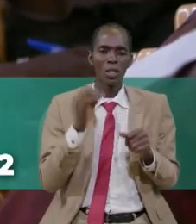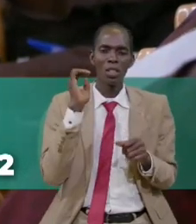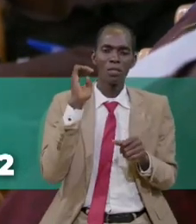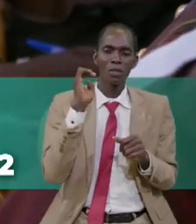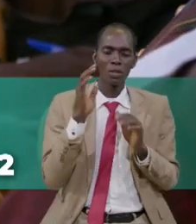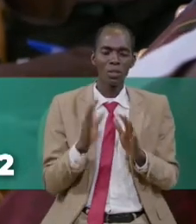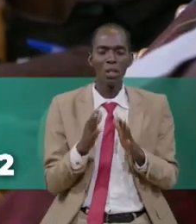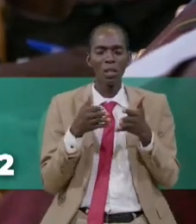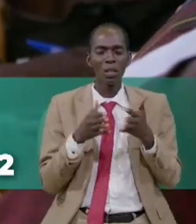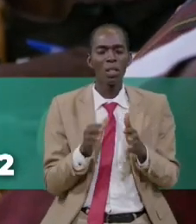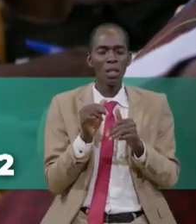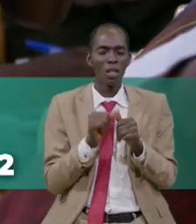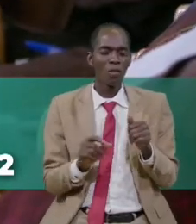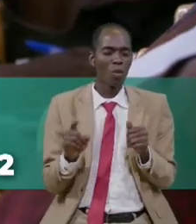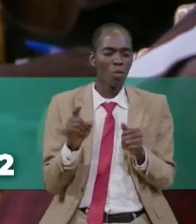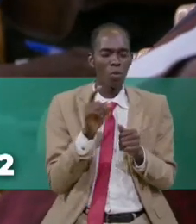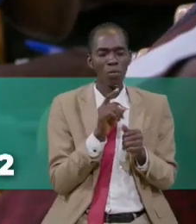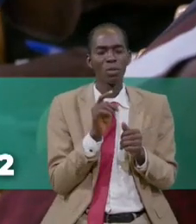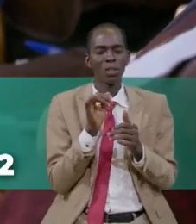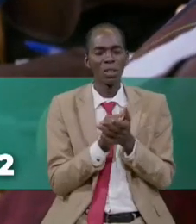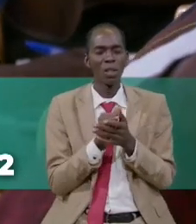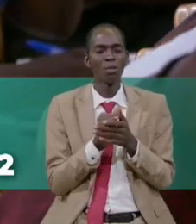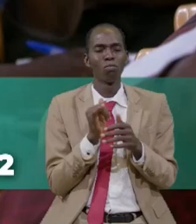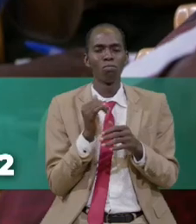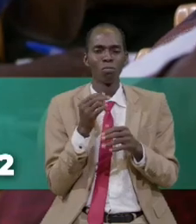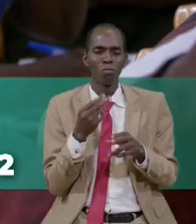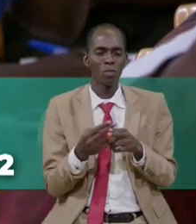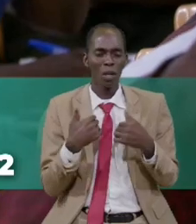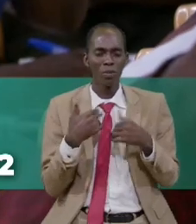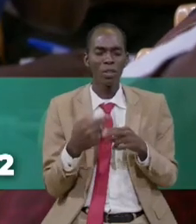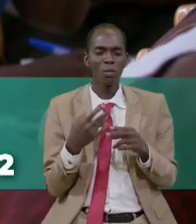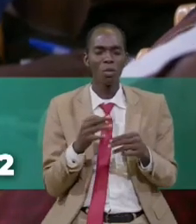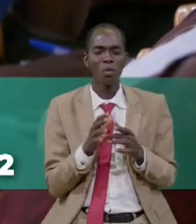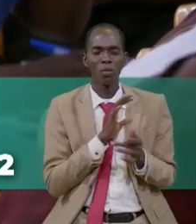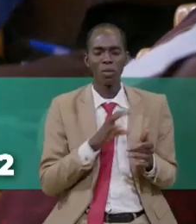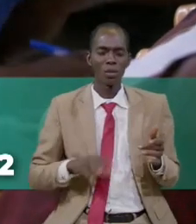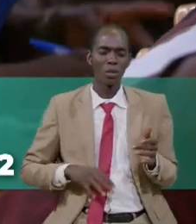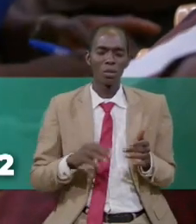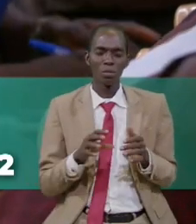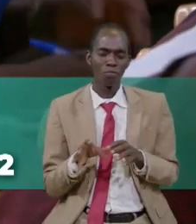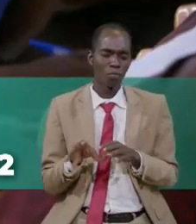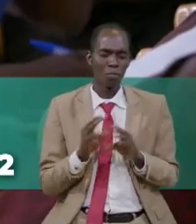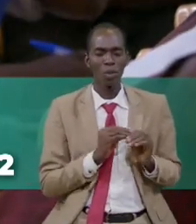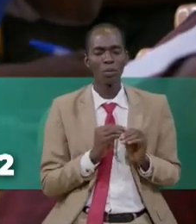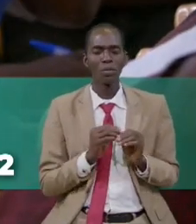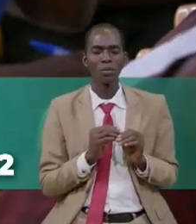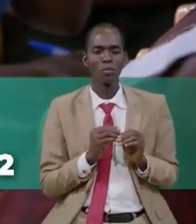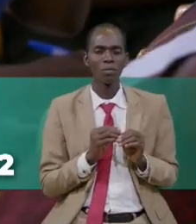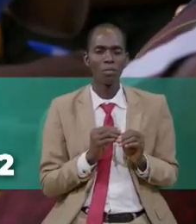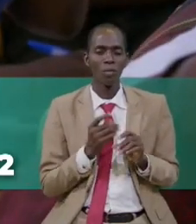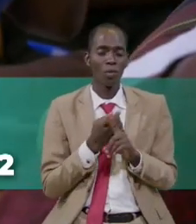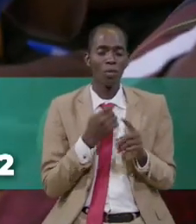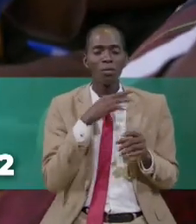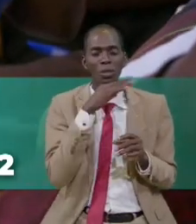quiconque invoque le nom du Seigneur, qu'il s'éloigne de l'iniquité. C'est ce que nous allons